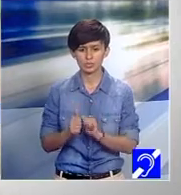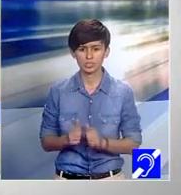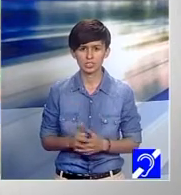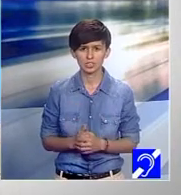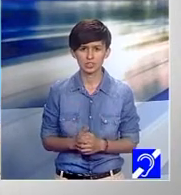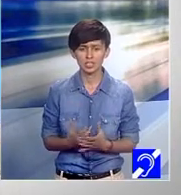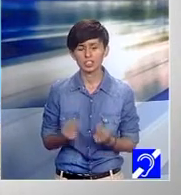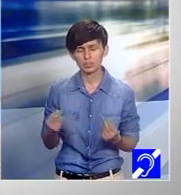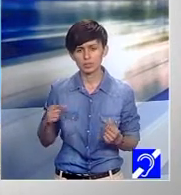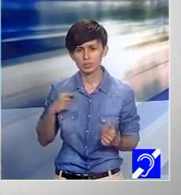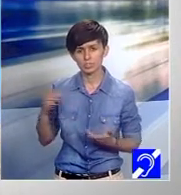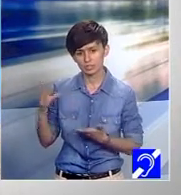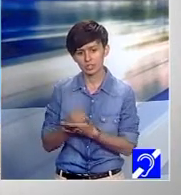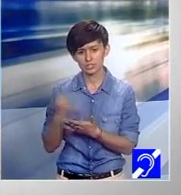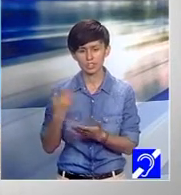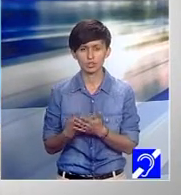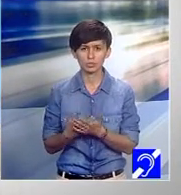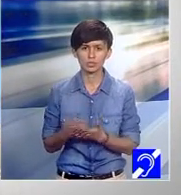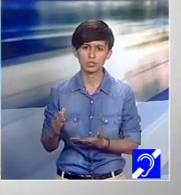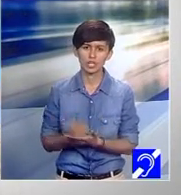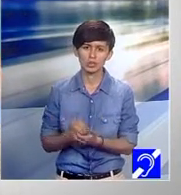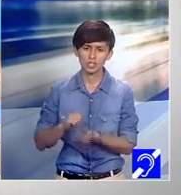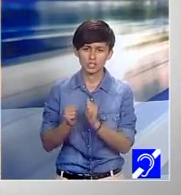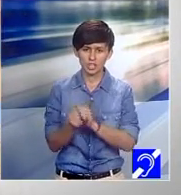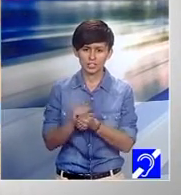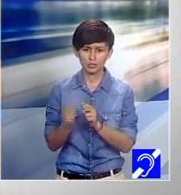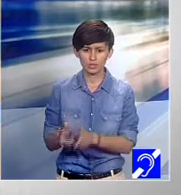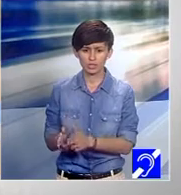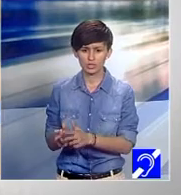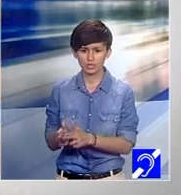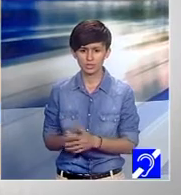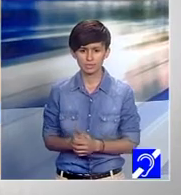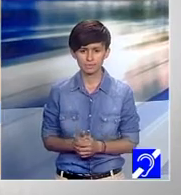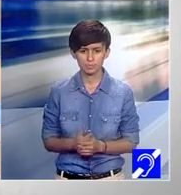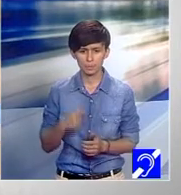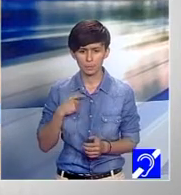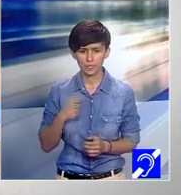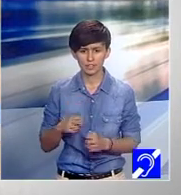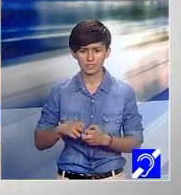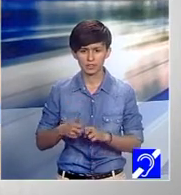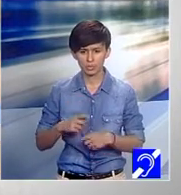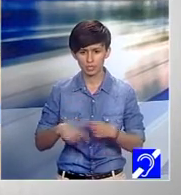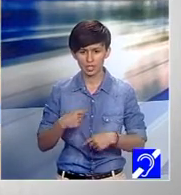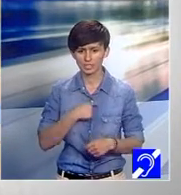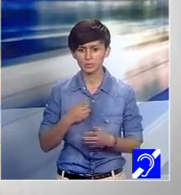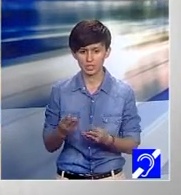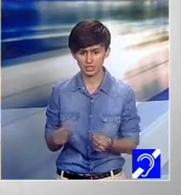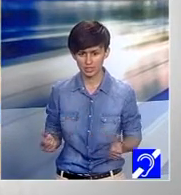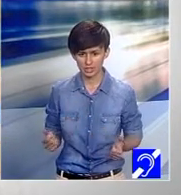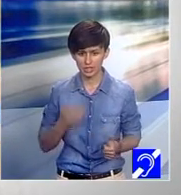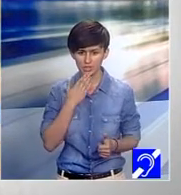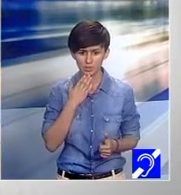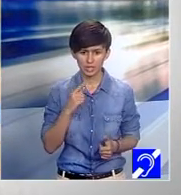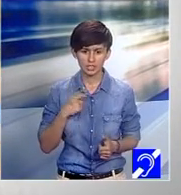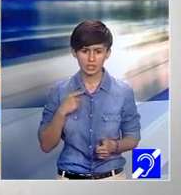într-adevăr învingători pentru că au câștigat lupta cu cancerul. Desigur, este o bolivanie care lecită, da? Pentru că,